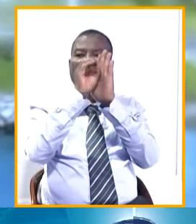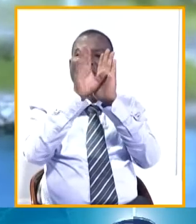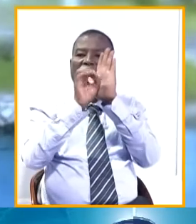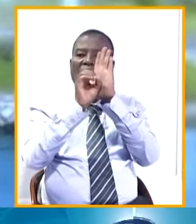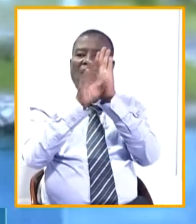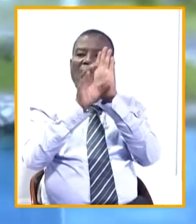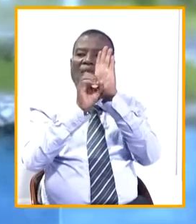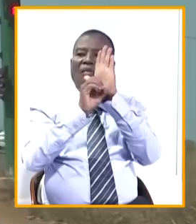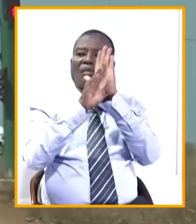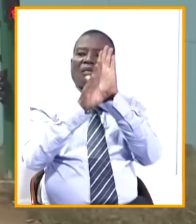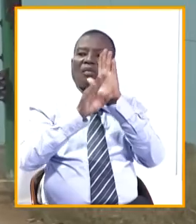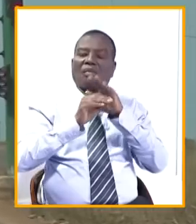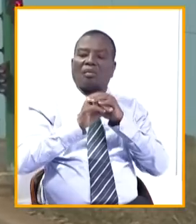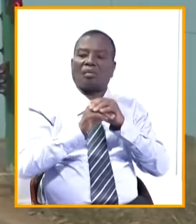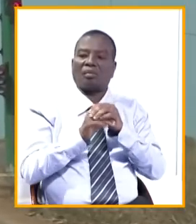RTI Bouaké.